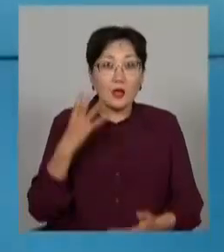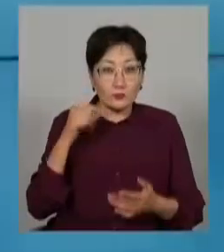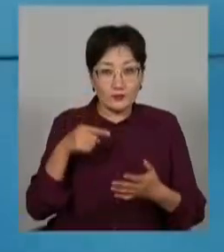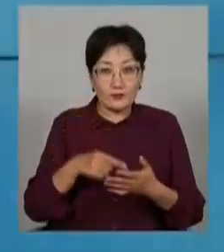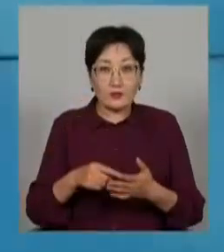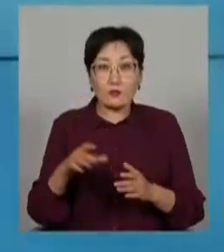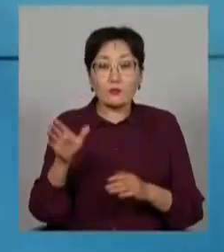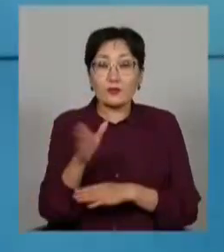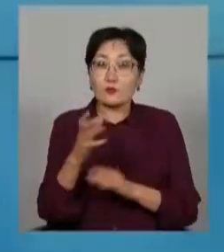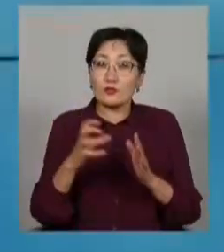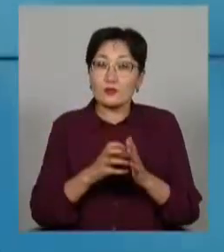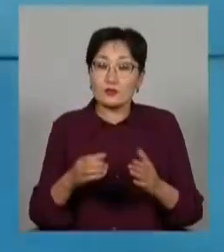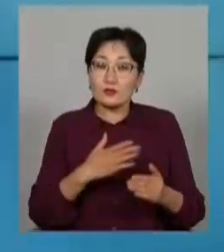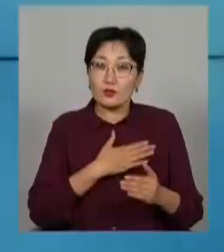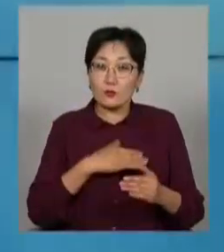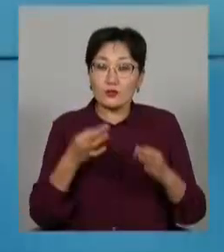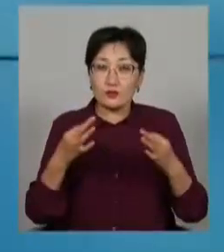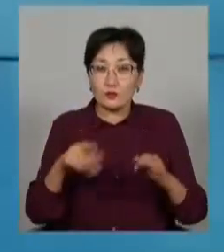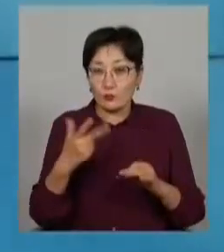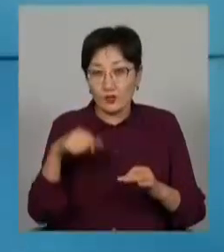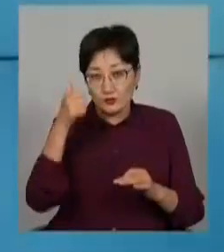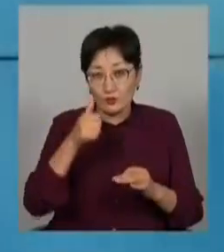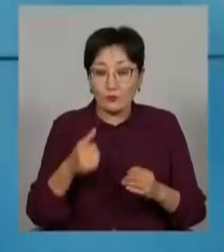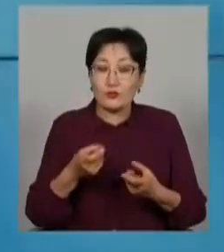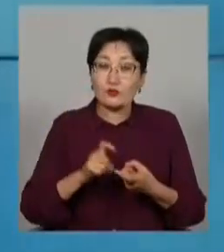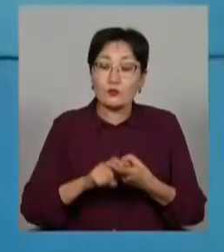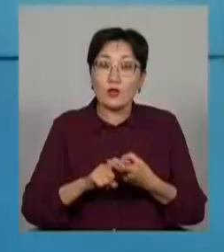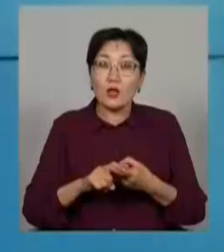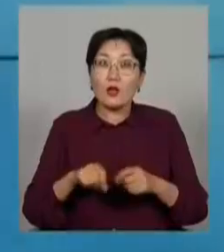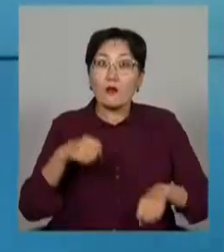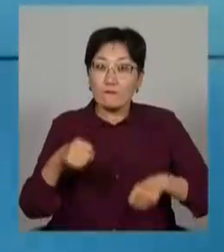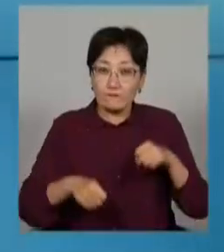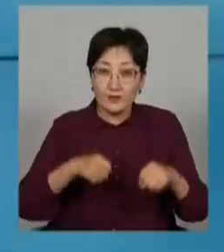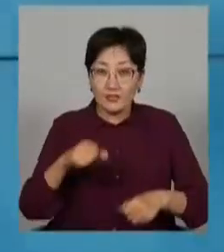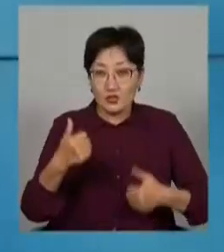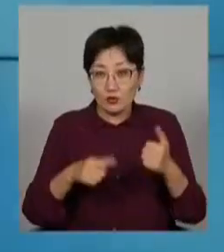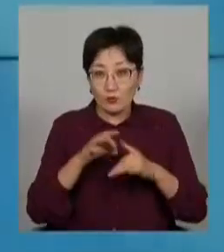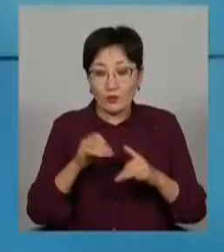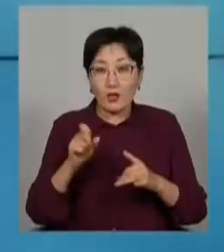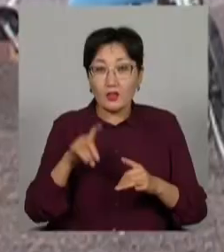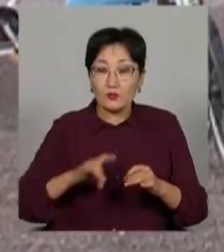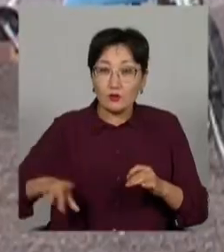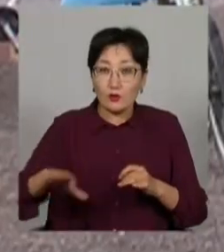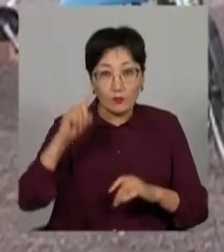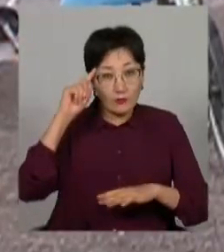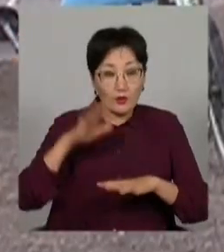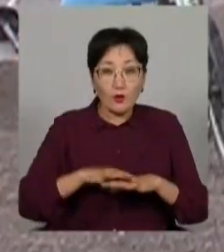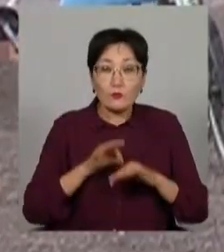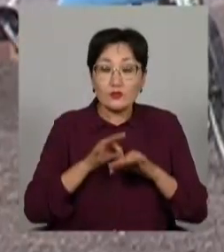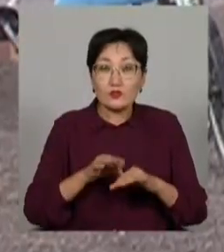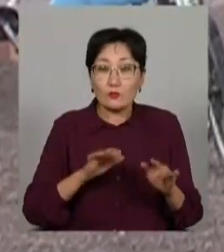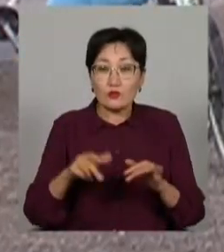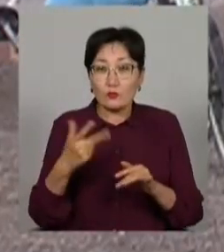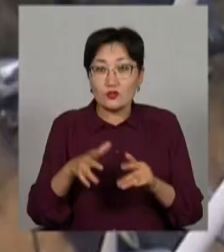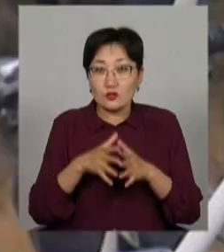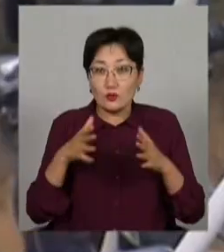Алматыда Рәміздер күні мен ел тәуелсіздігінің 30 жылдығына орай бүгін велошеру өтті. Алатау ауданы әкімдігі ұйымдастырған шараға